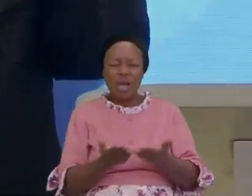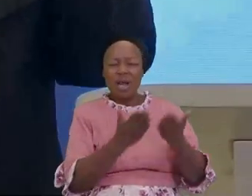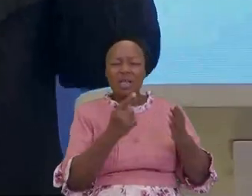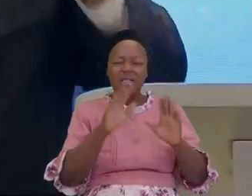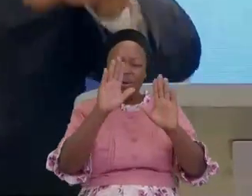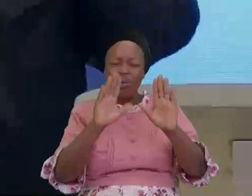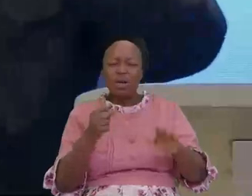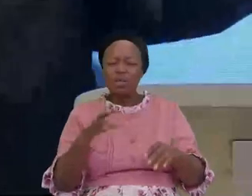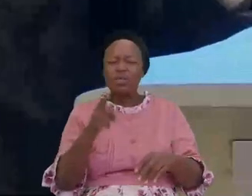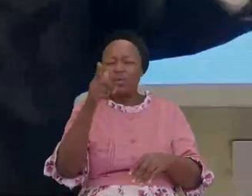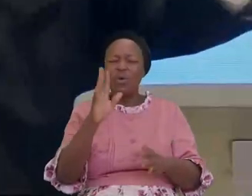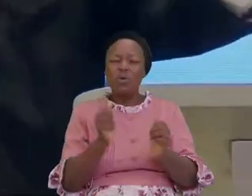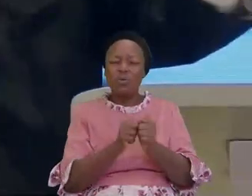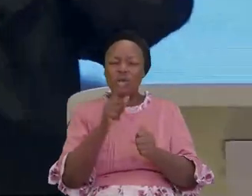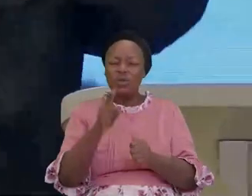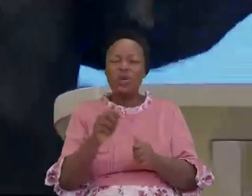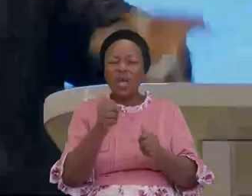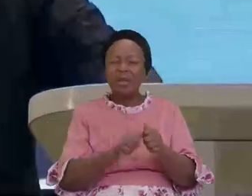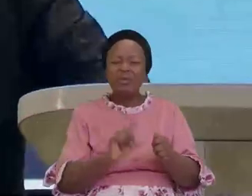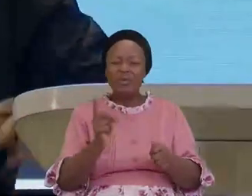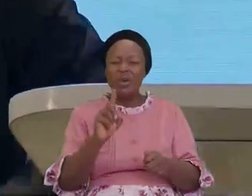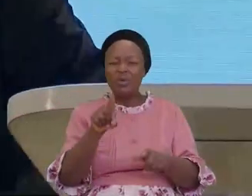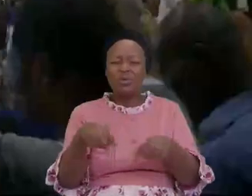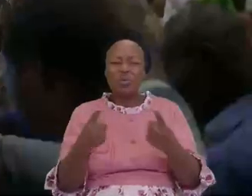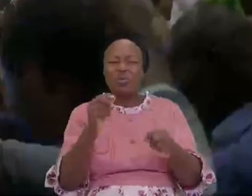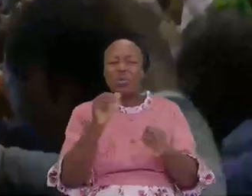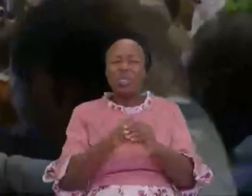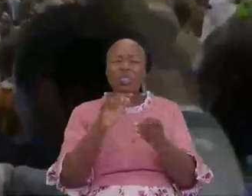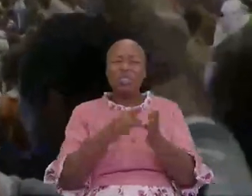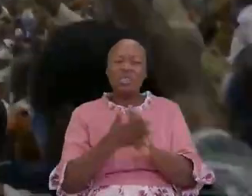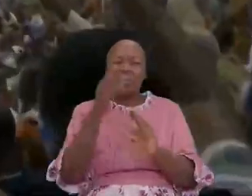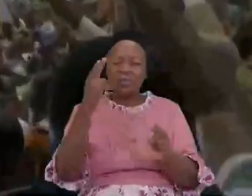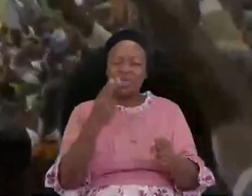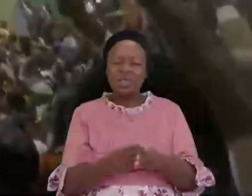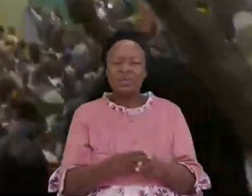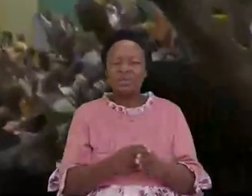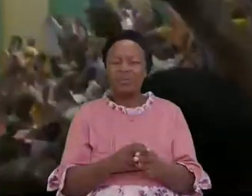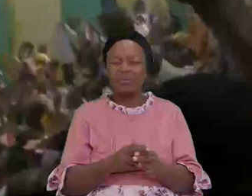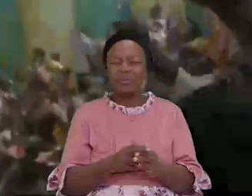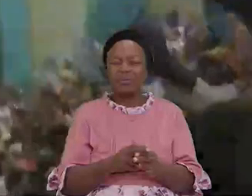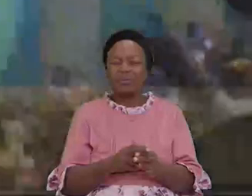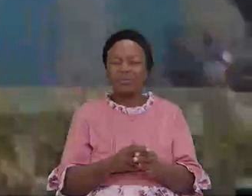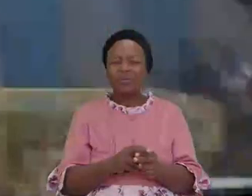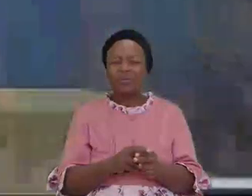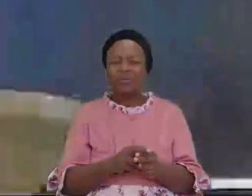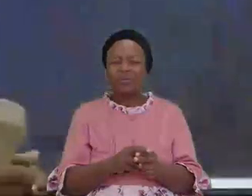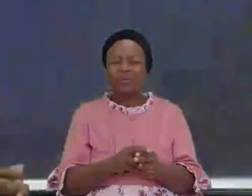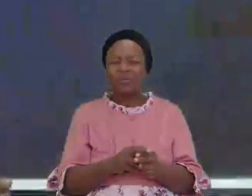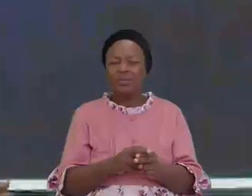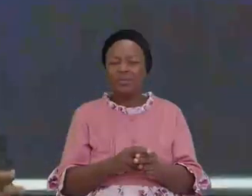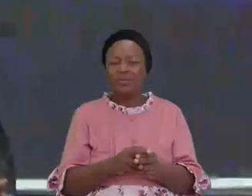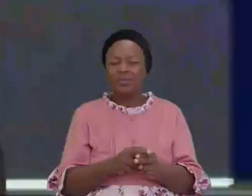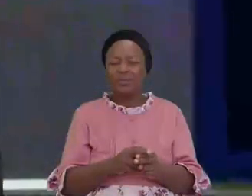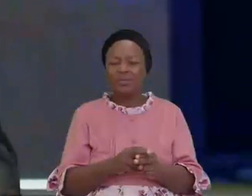Vous allez porter les produits de Dieu partout où vous irez au nom de Jésus.